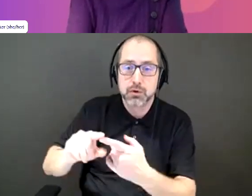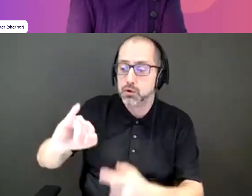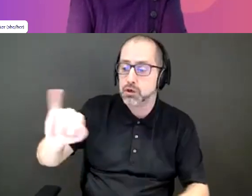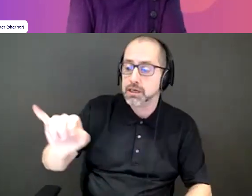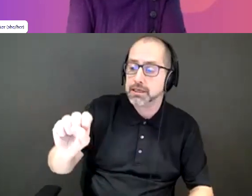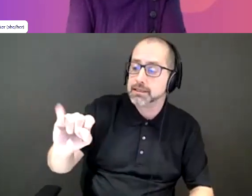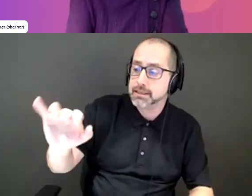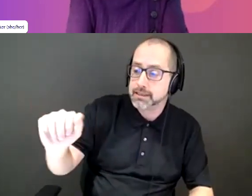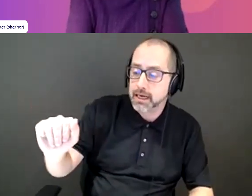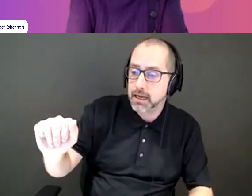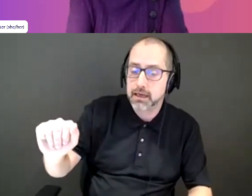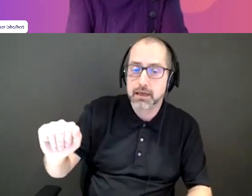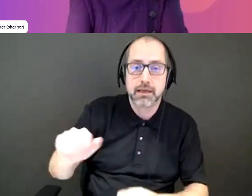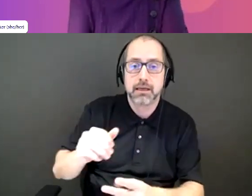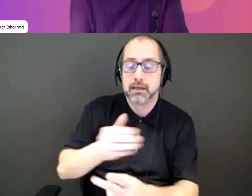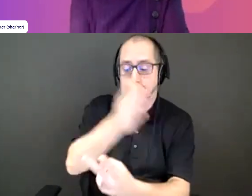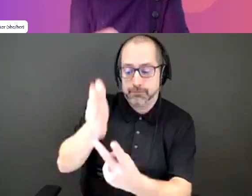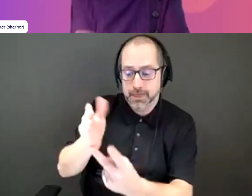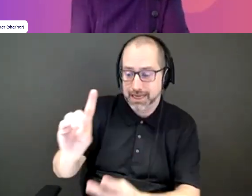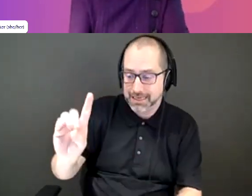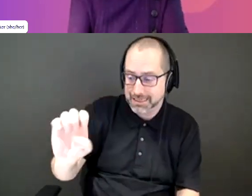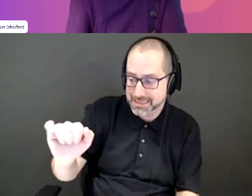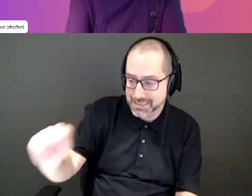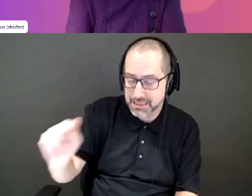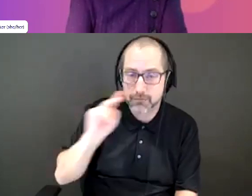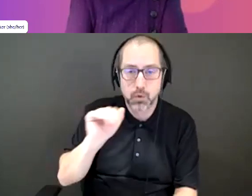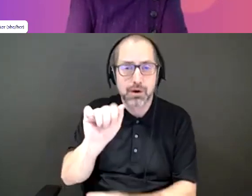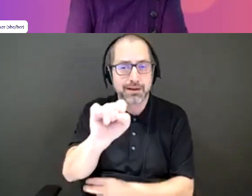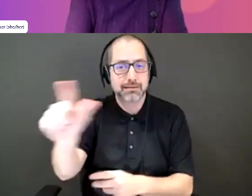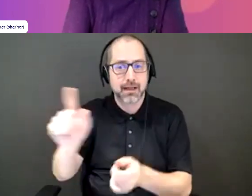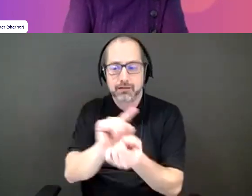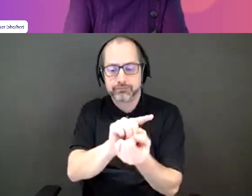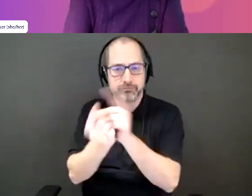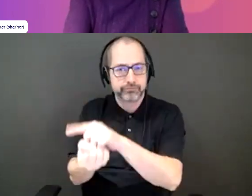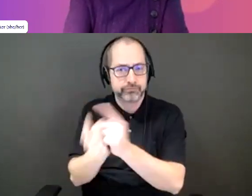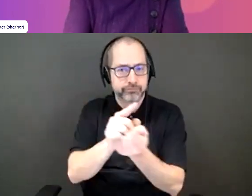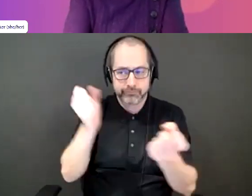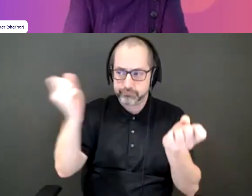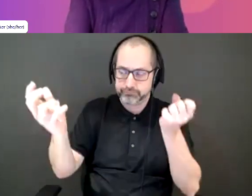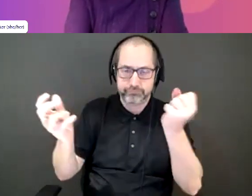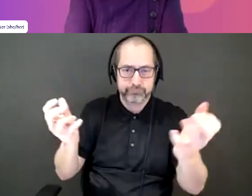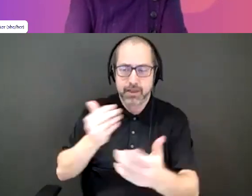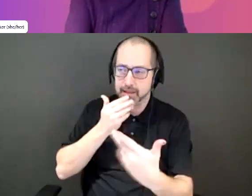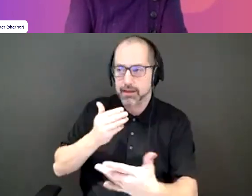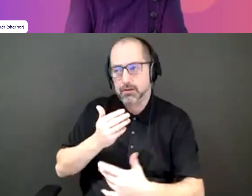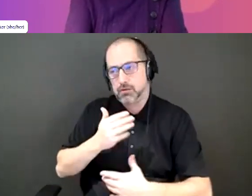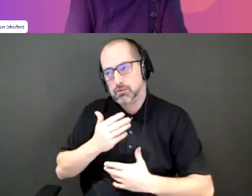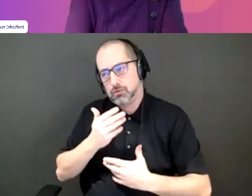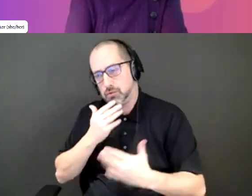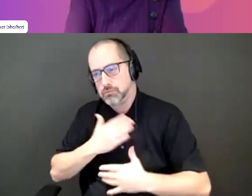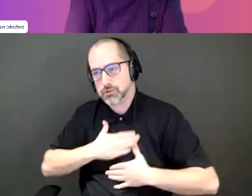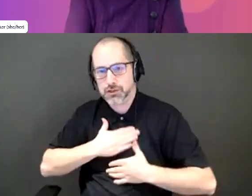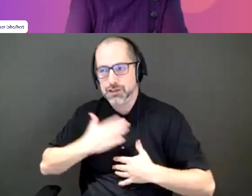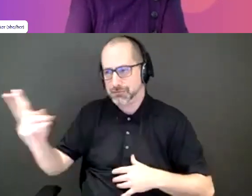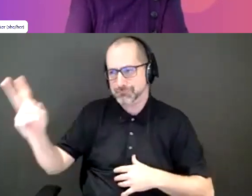ode à Jessica et Dean et de l'interprétation gestuelle nous